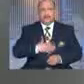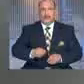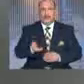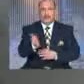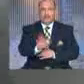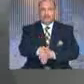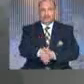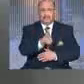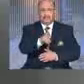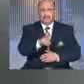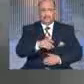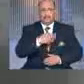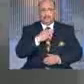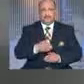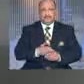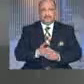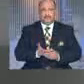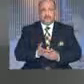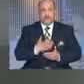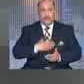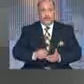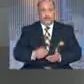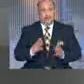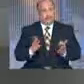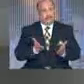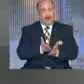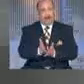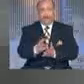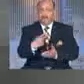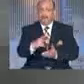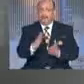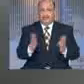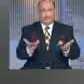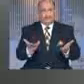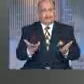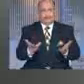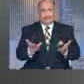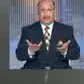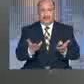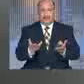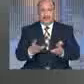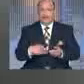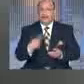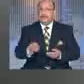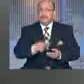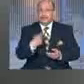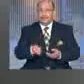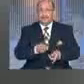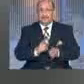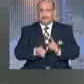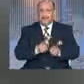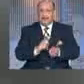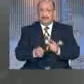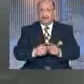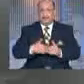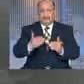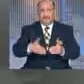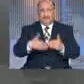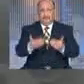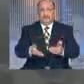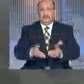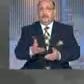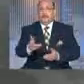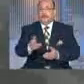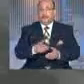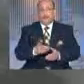ندافع على بلادي يدافع عليها، واليوم ما ياخذش حقه. المحكمة العسكرية الدائمة بصفاقس قررت تأجيل